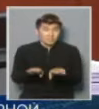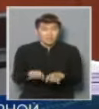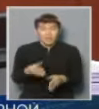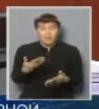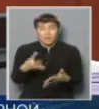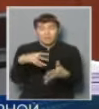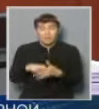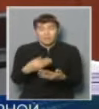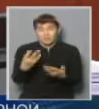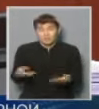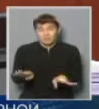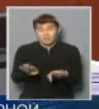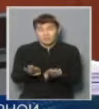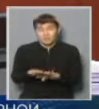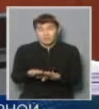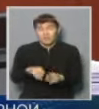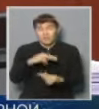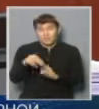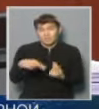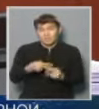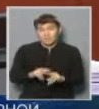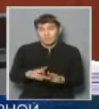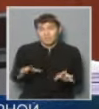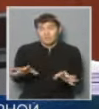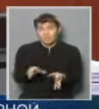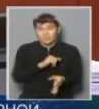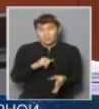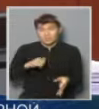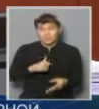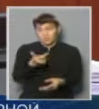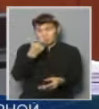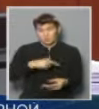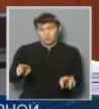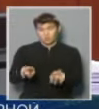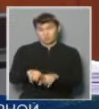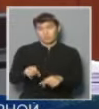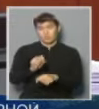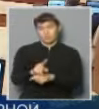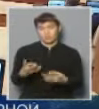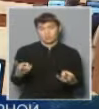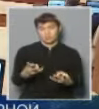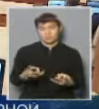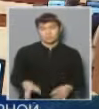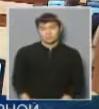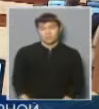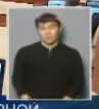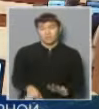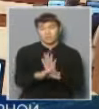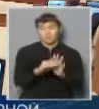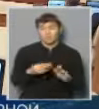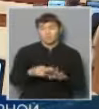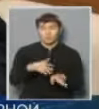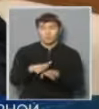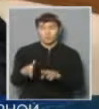требования закладываете, вы тогда к предпринимателям, но тогда вы и к себе заложите, пожалуйста, высокие требования. Депутаты